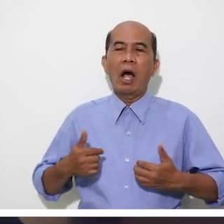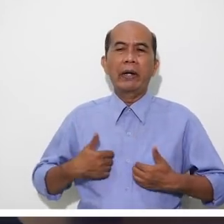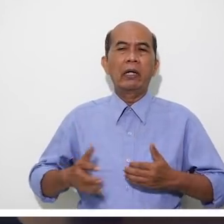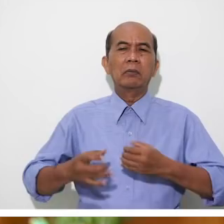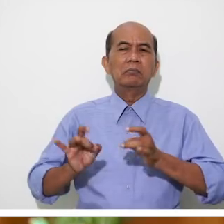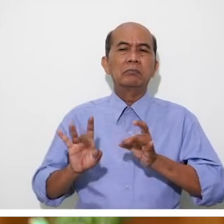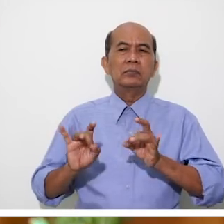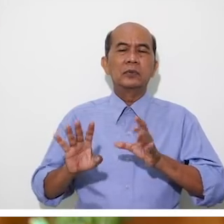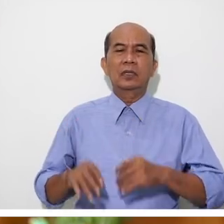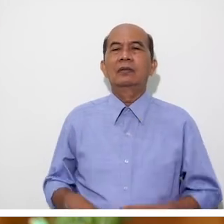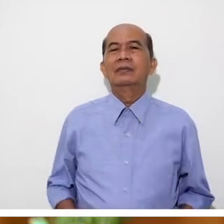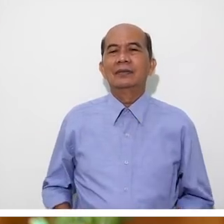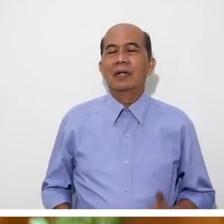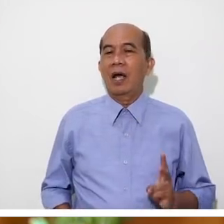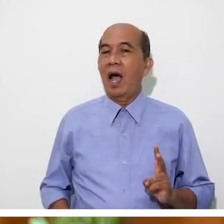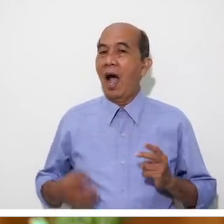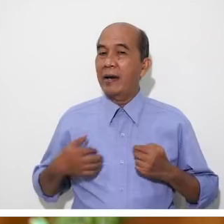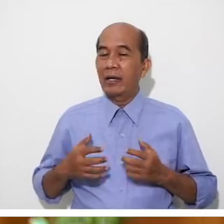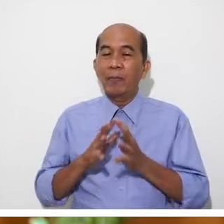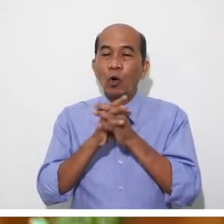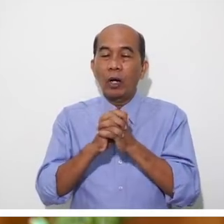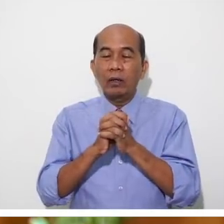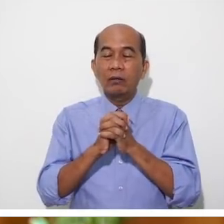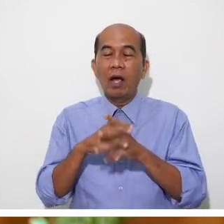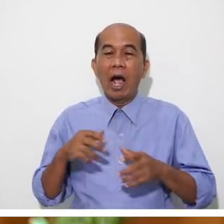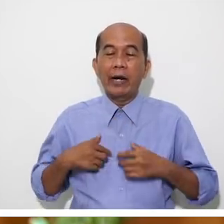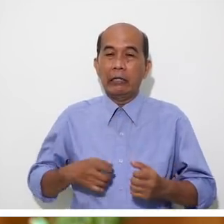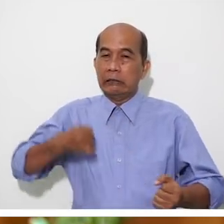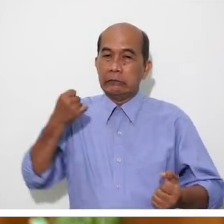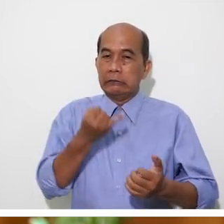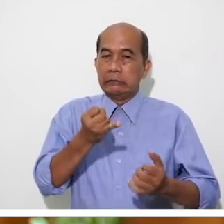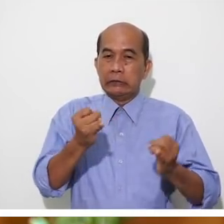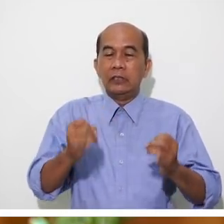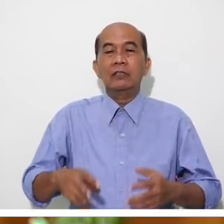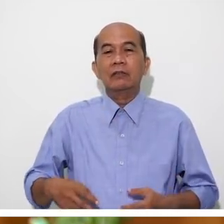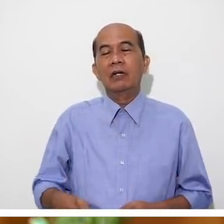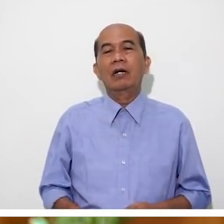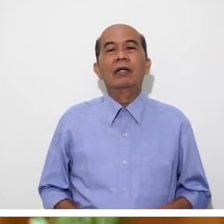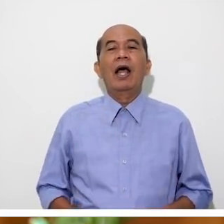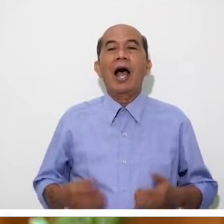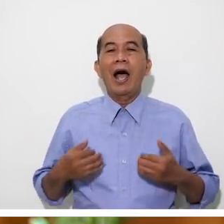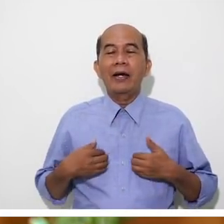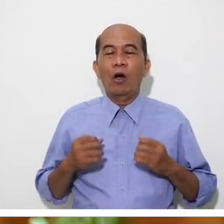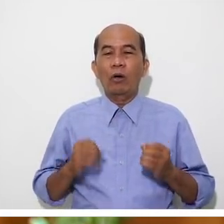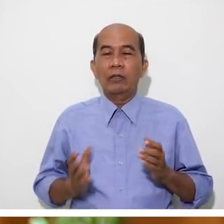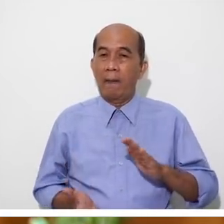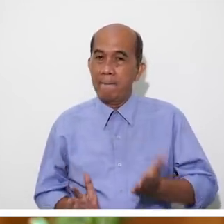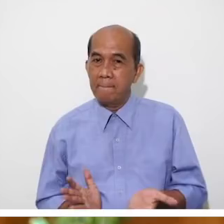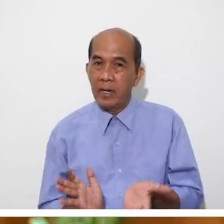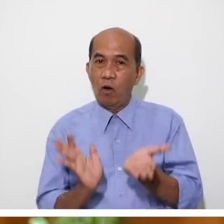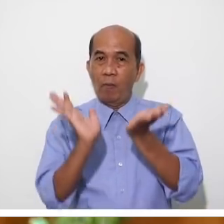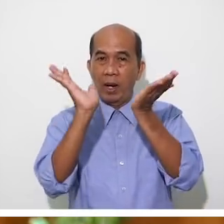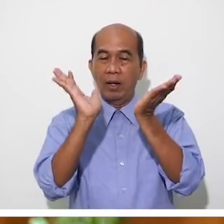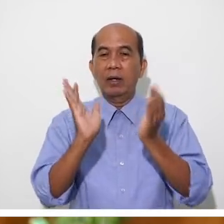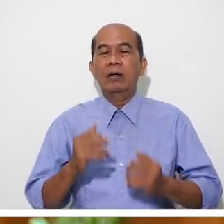suka saudara. Ada orang yang mendoakan saudara, ada orang yang maki-maki saudara. Ada orang yang menopang saudara,